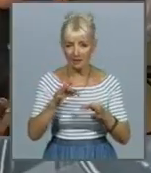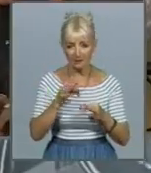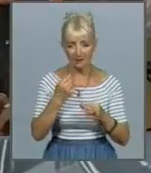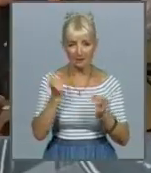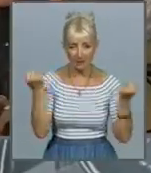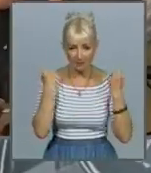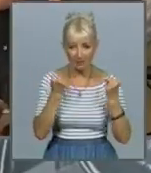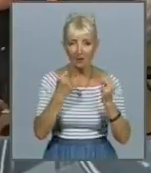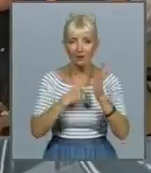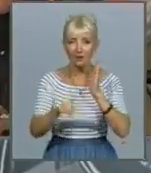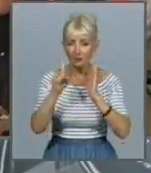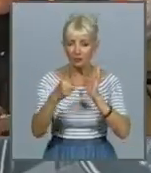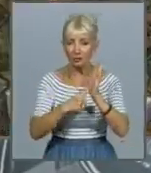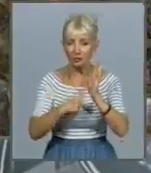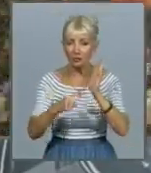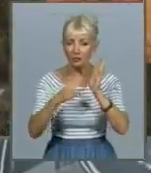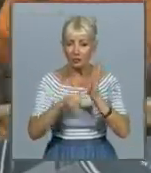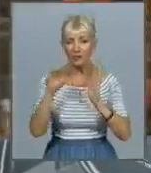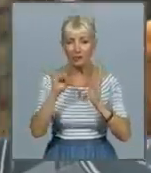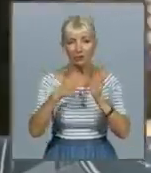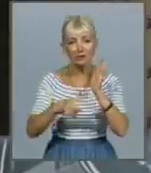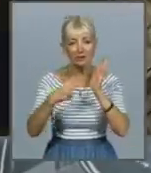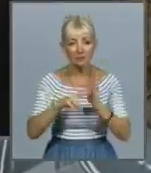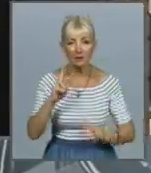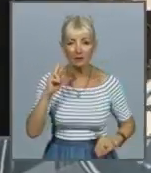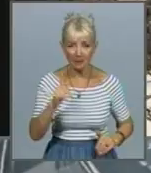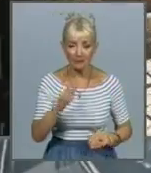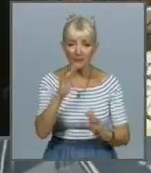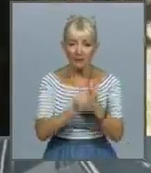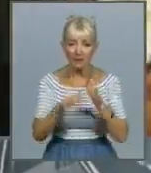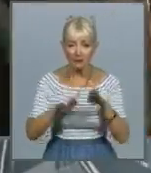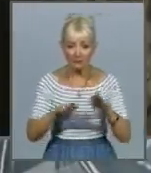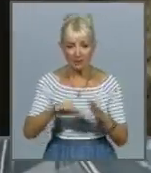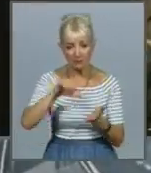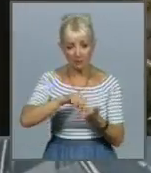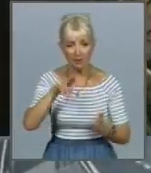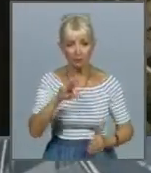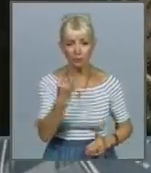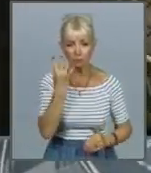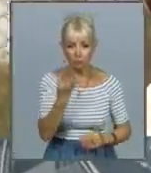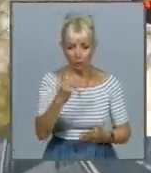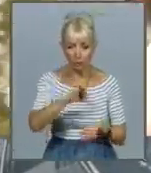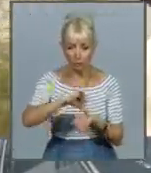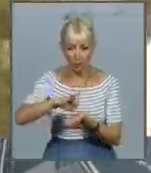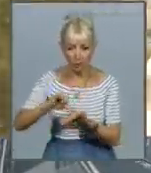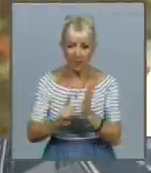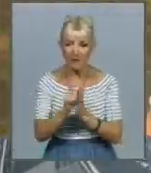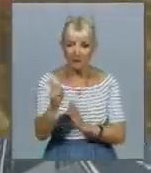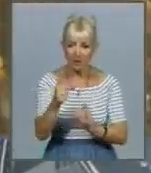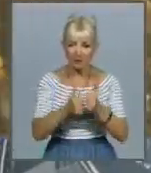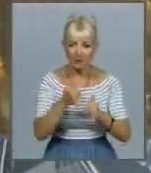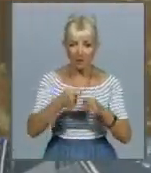66 77 килограммов в каждой вещи не ступали по четыре участника сначала они сражались